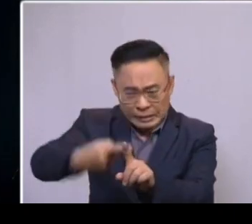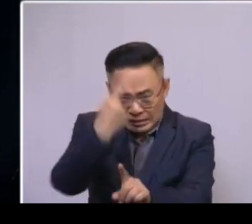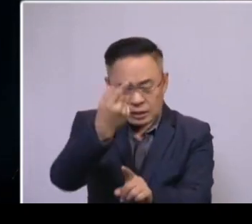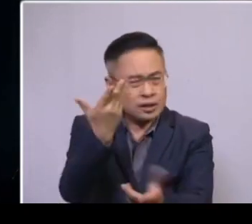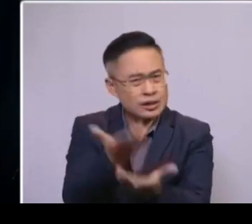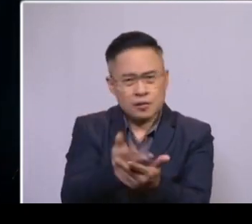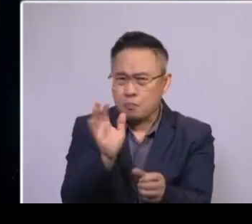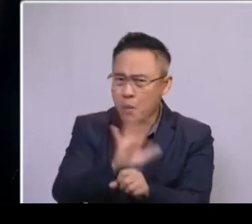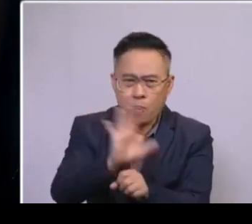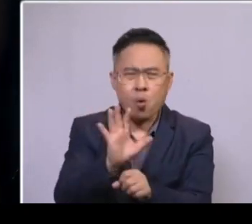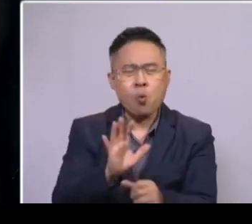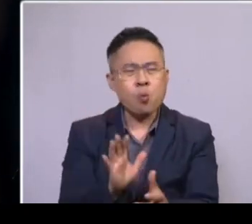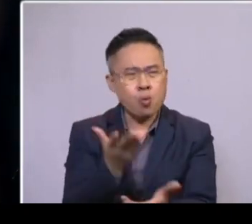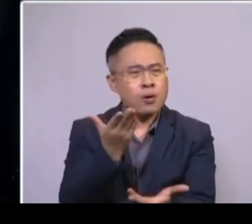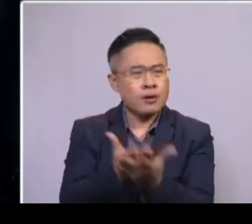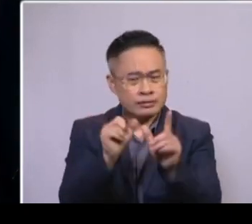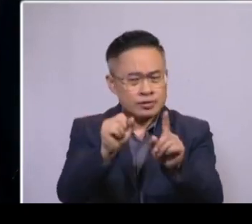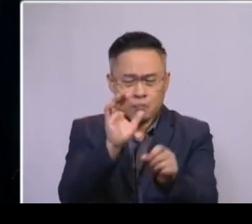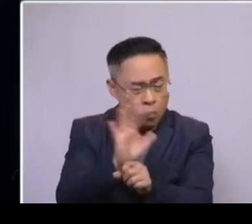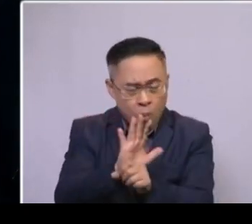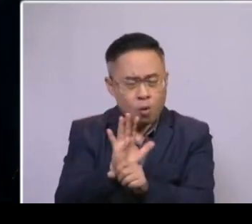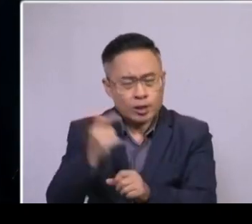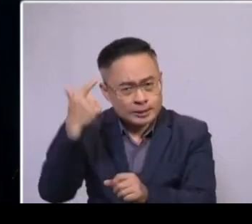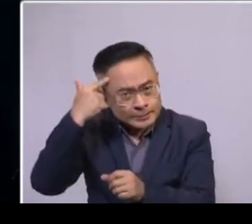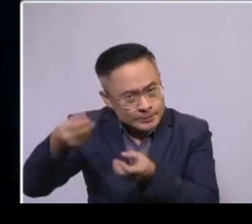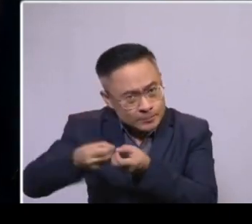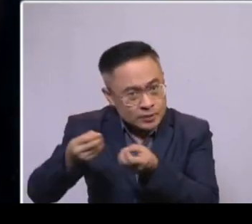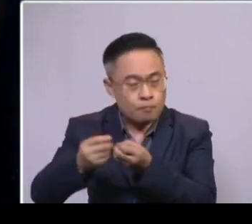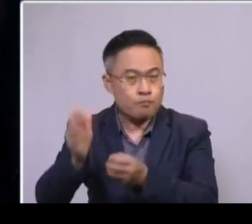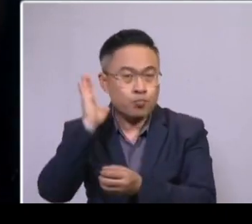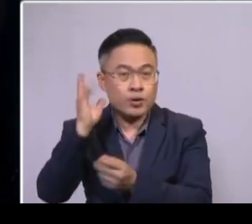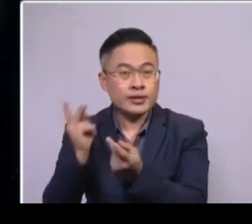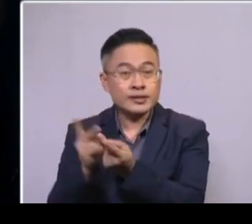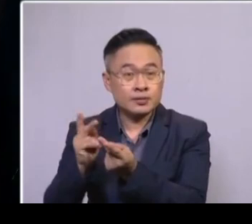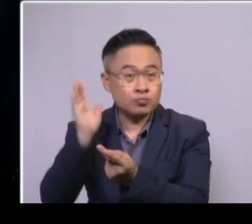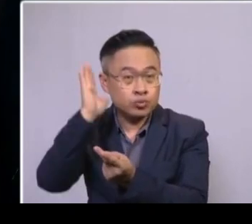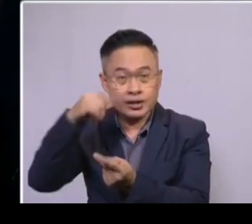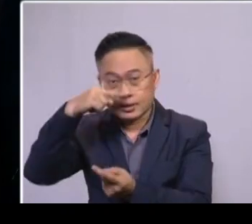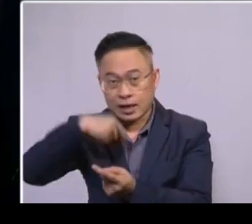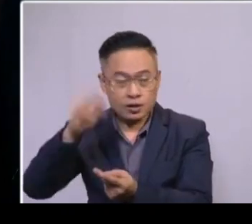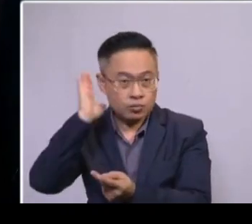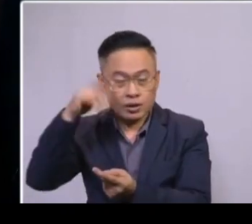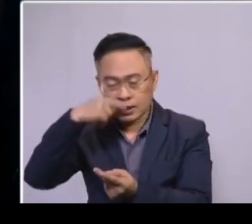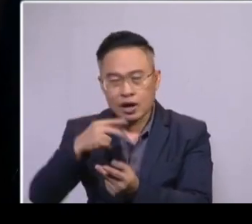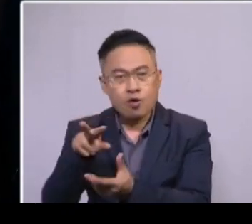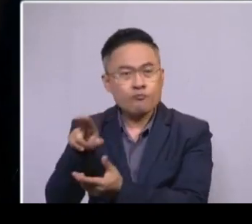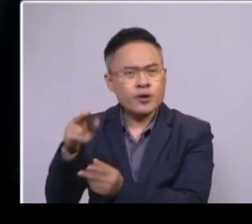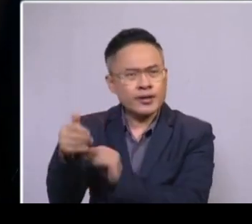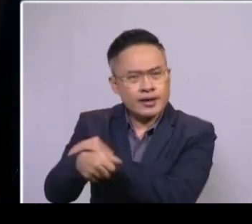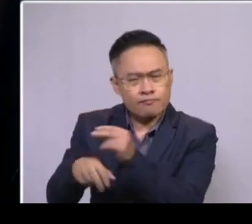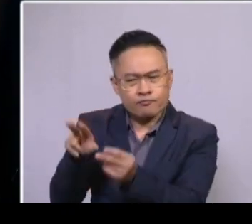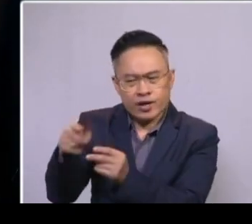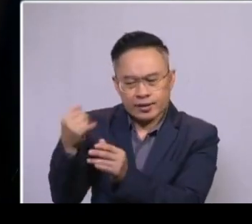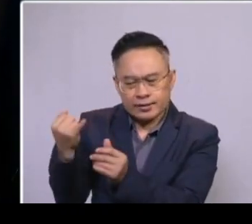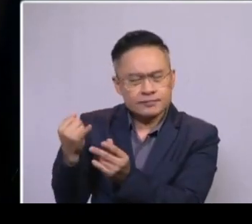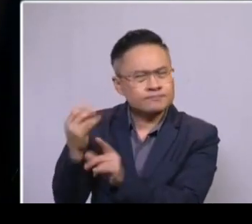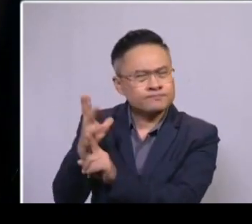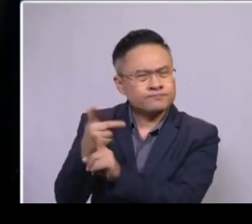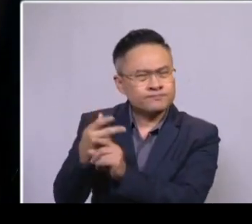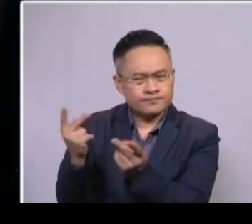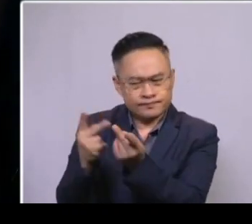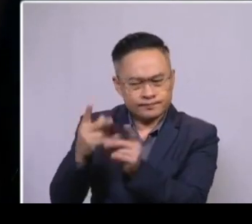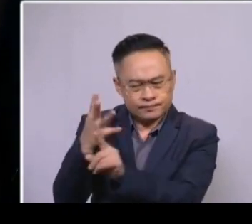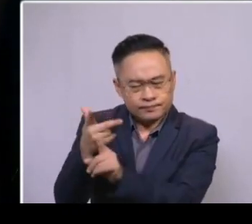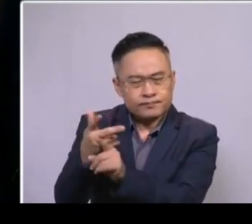ชู้ชาวไทยก่อเหตุขึ้นมาค่ะด้วยพันตำรวจเอกนิมิตดูโพนทองนะคะผู้กำกับการสน.ลุมพินีเปิดเผยว่าวันนี้